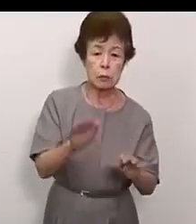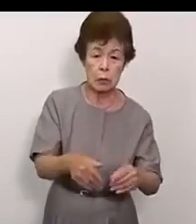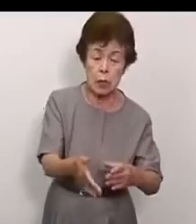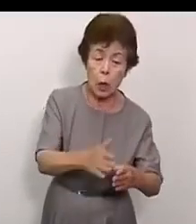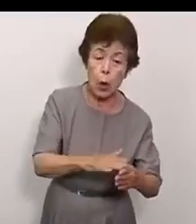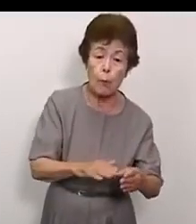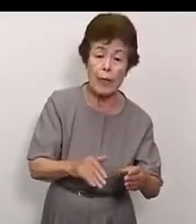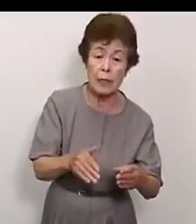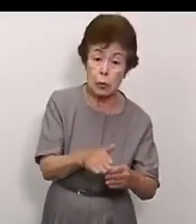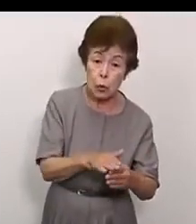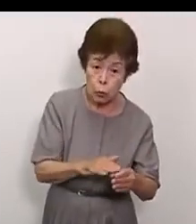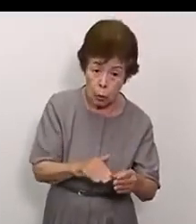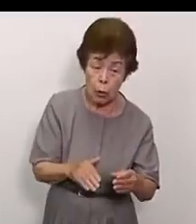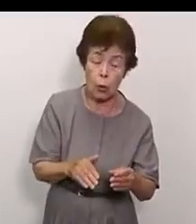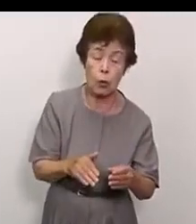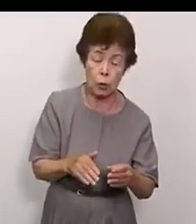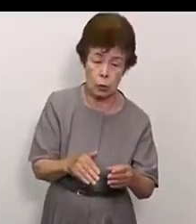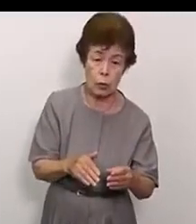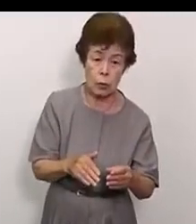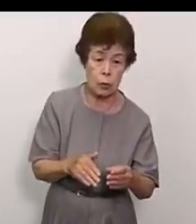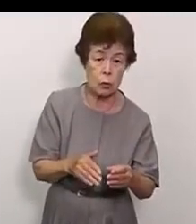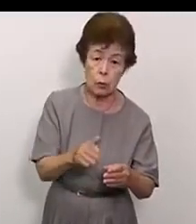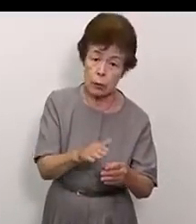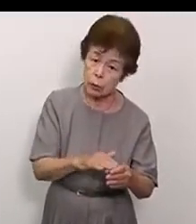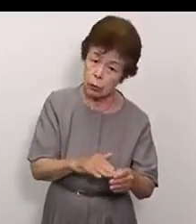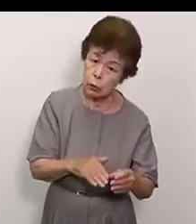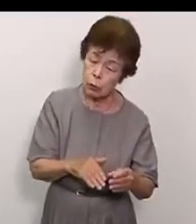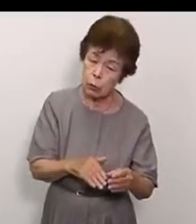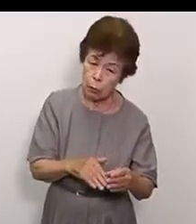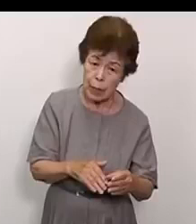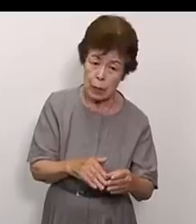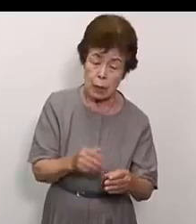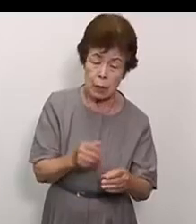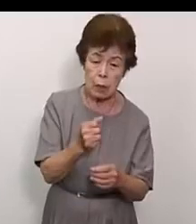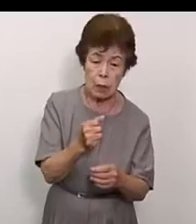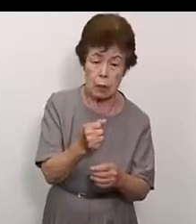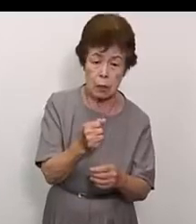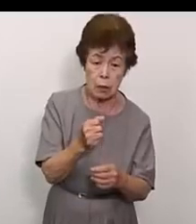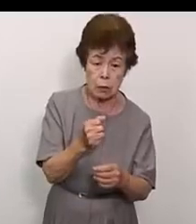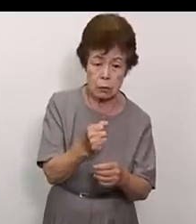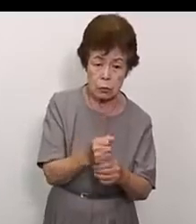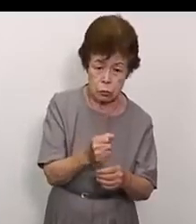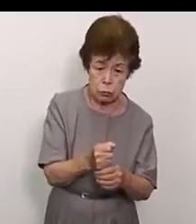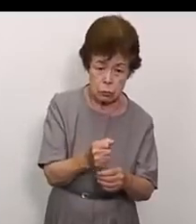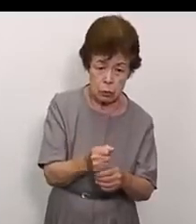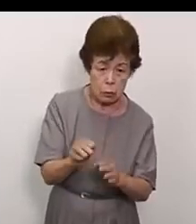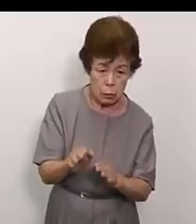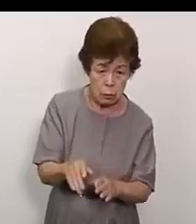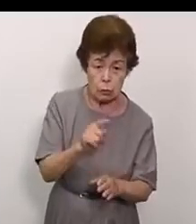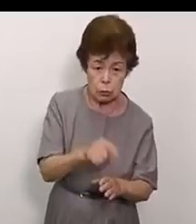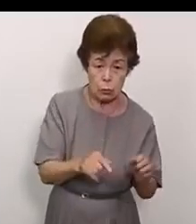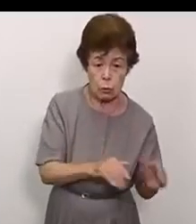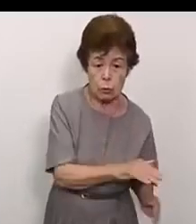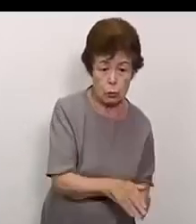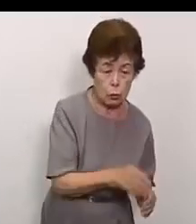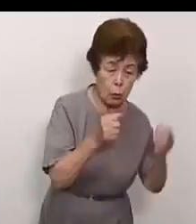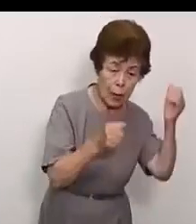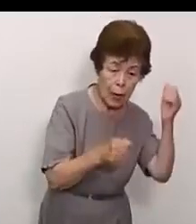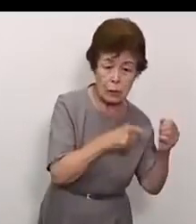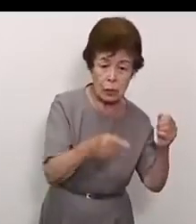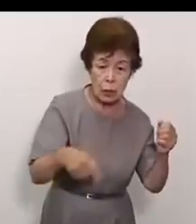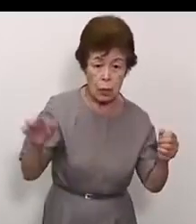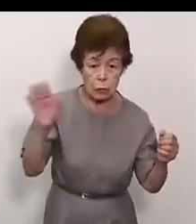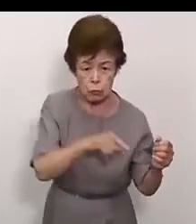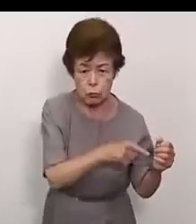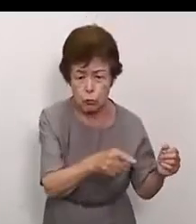食材配布になったんですね。でもそれでもその子は毎日朝から来てるんですね。それでもやっぱりうちにいられないっていう状